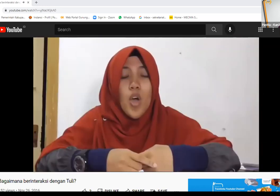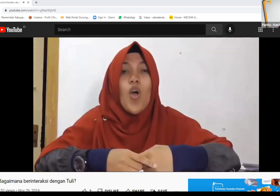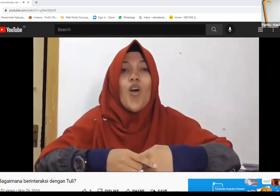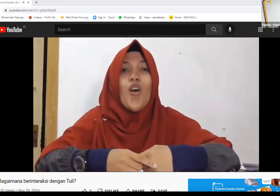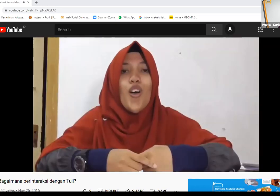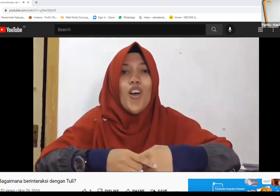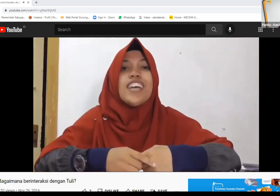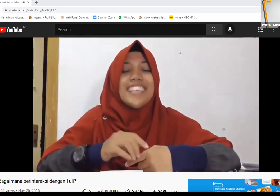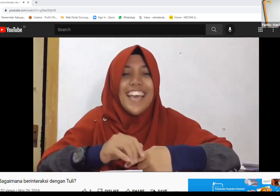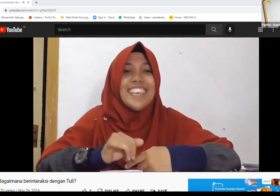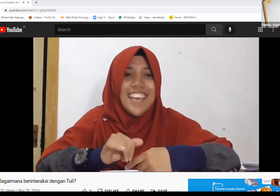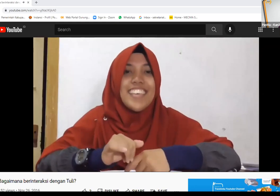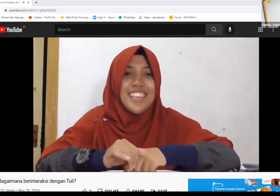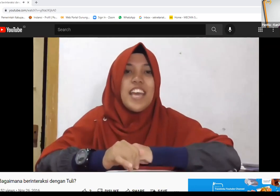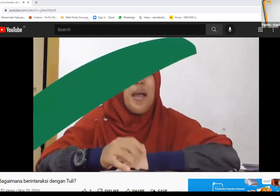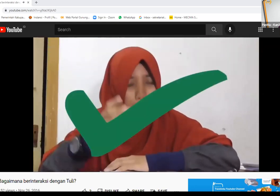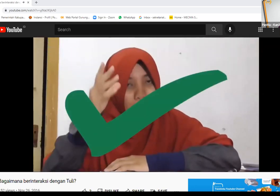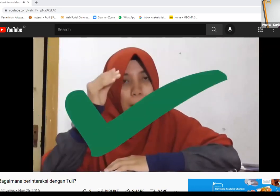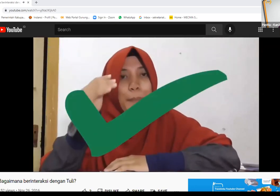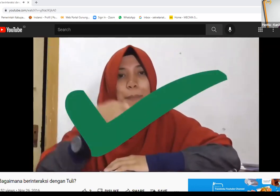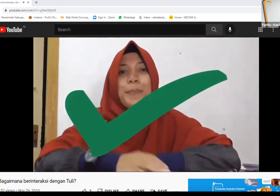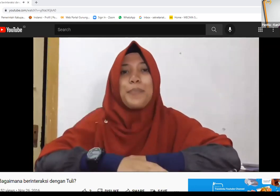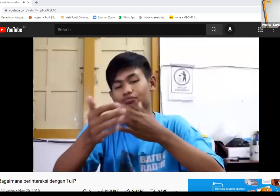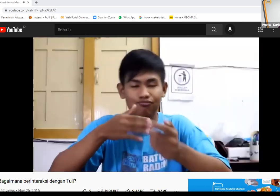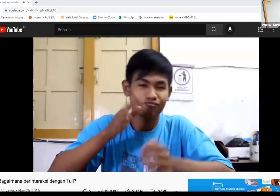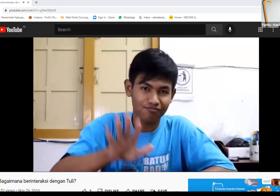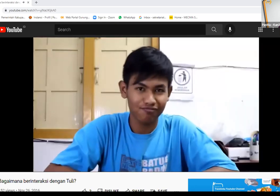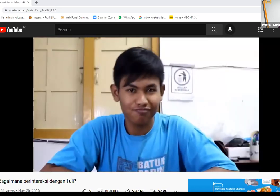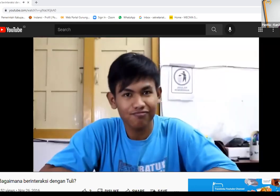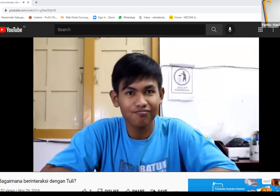hai oh yang lalu jawab